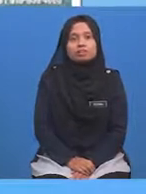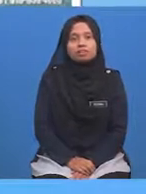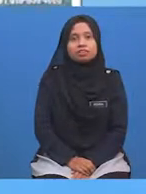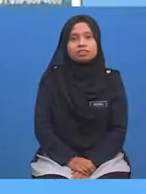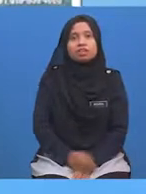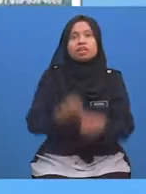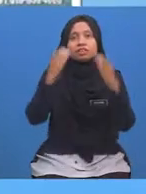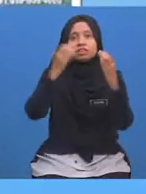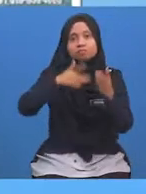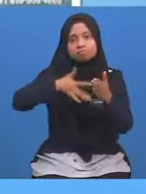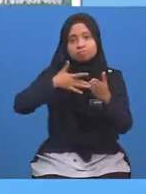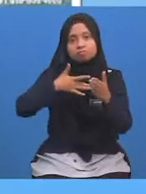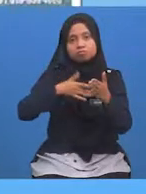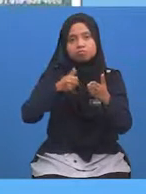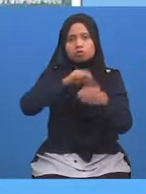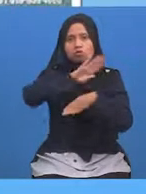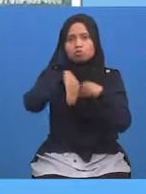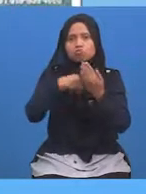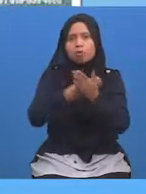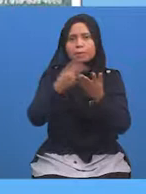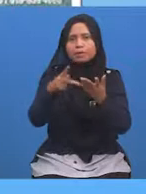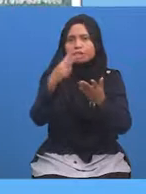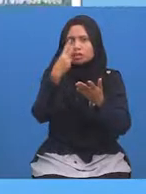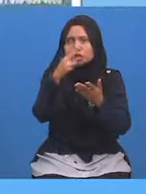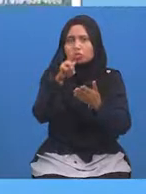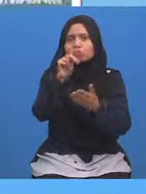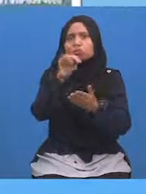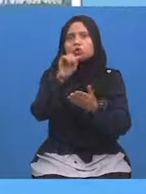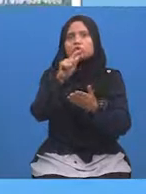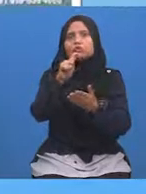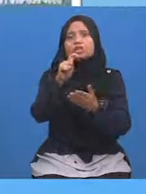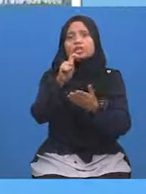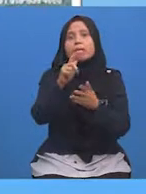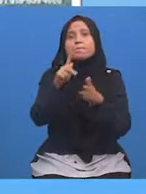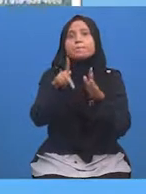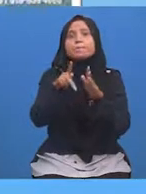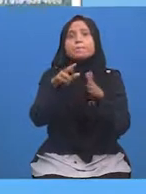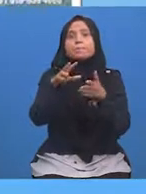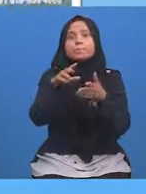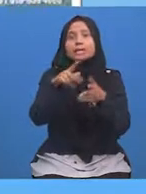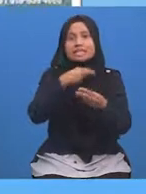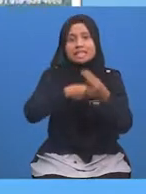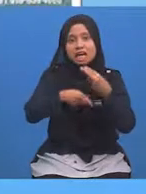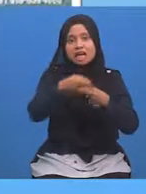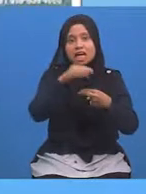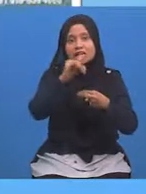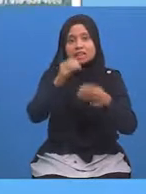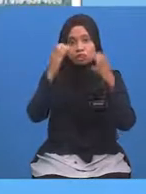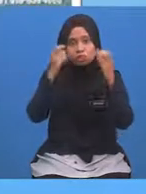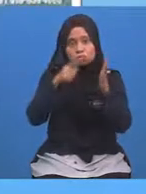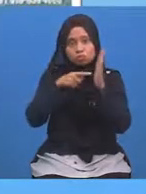Cikgu rasa anda semua pernah melihat unit-unit perniagaan seperti mana cikgu